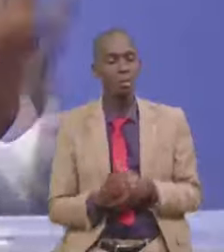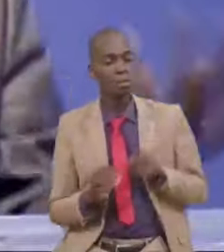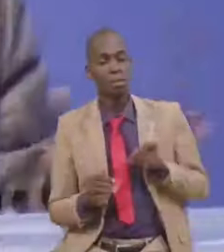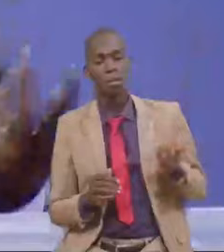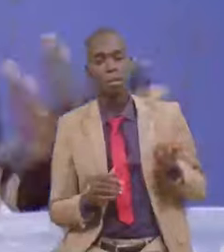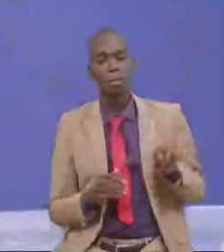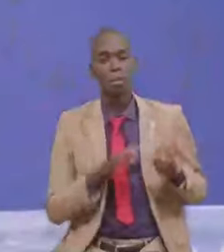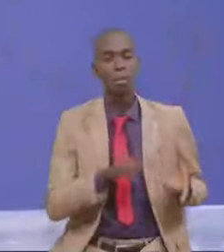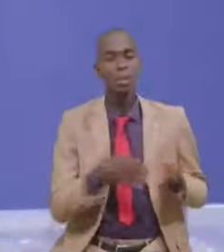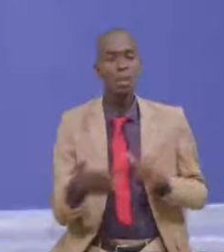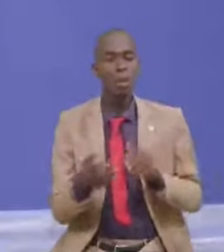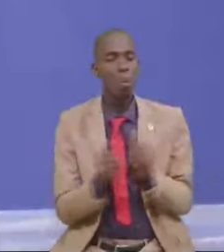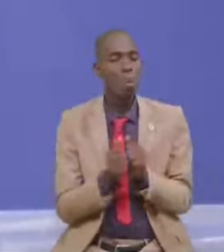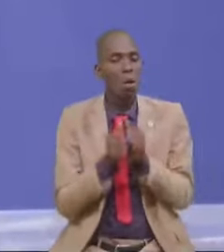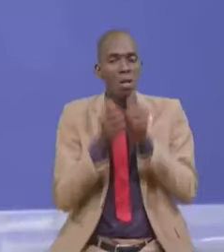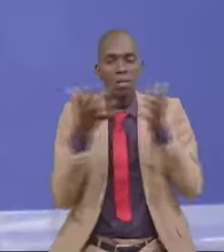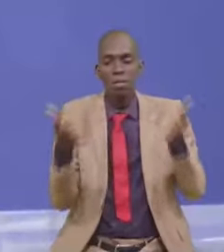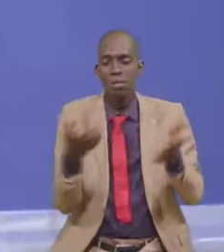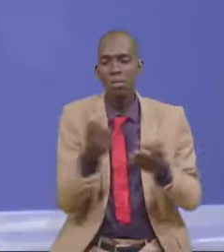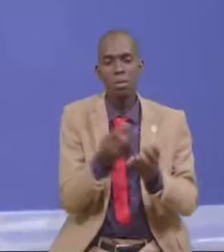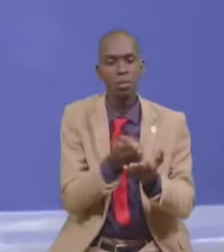Il est mort sans la vérité.